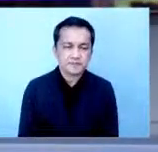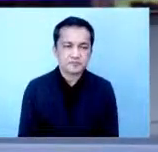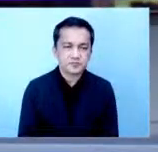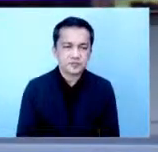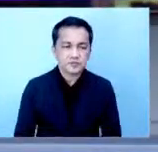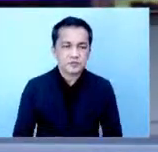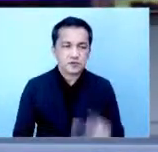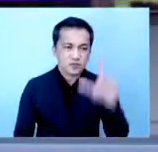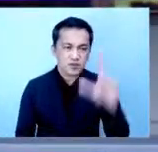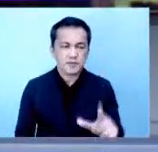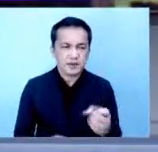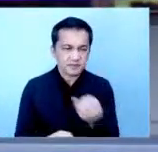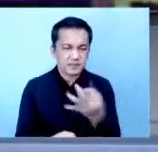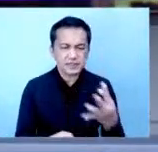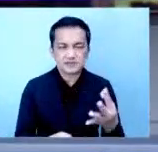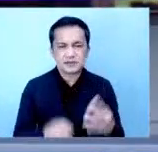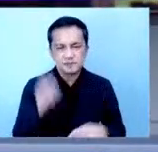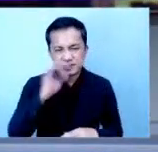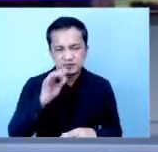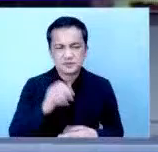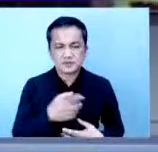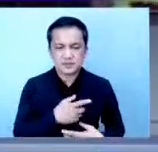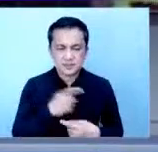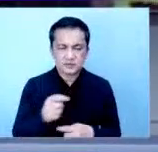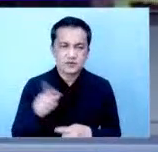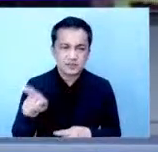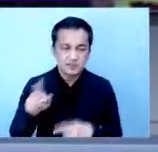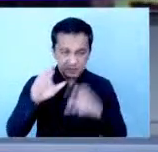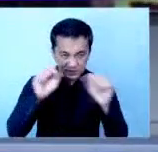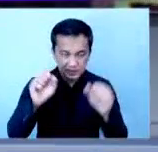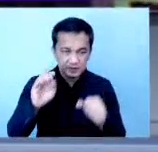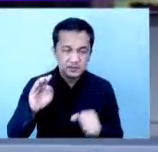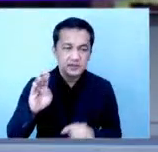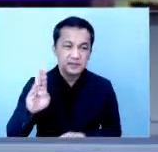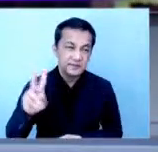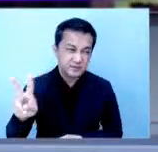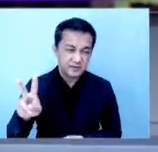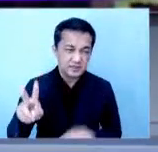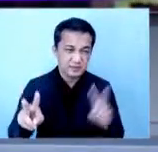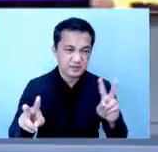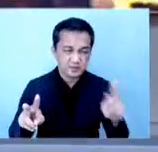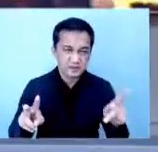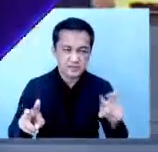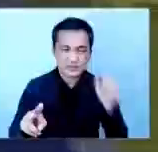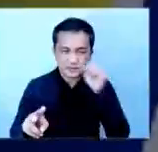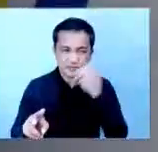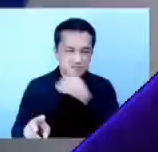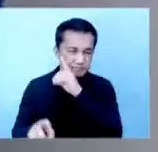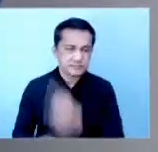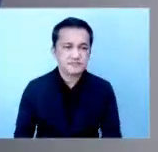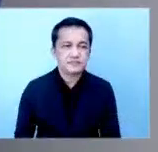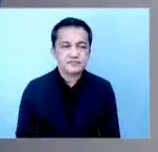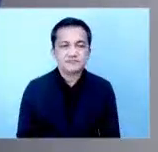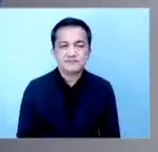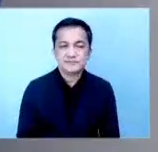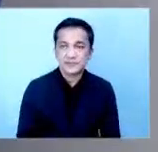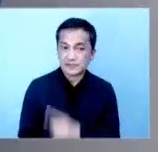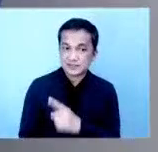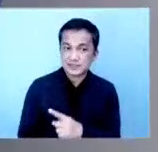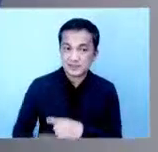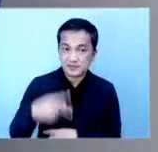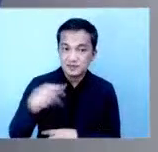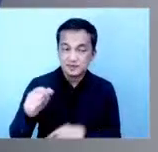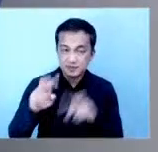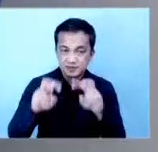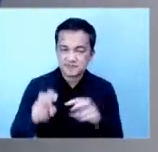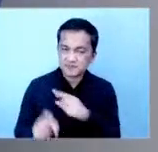Pilipinong nasisiyahan at nagtitiwala kina Pangulong Bongbong Marcos at Vice President Sara Duterte. Base sa pinakabagong Pulse Asia